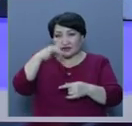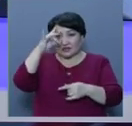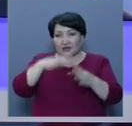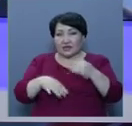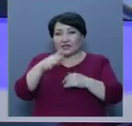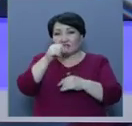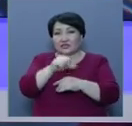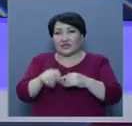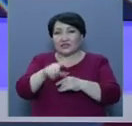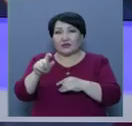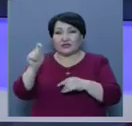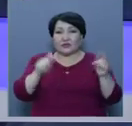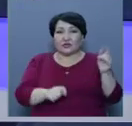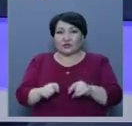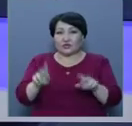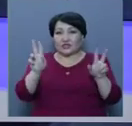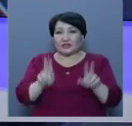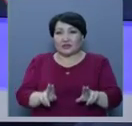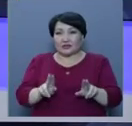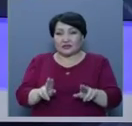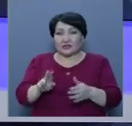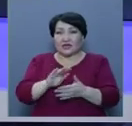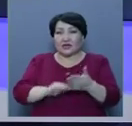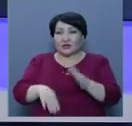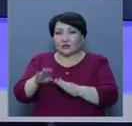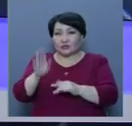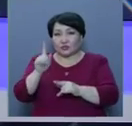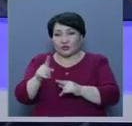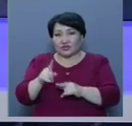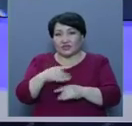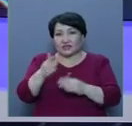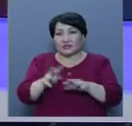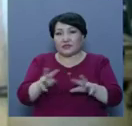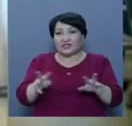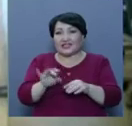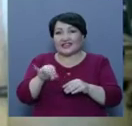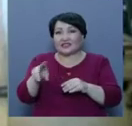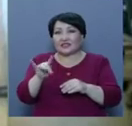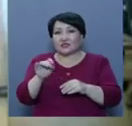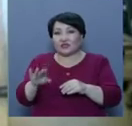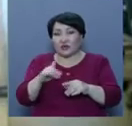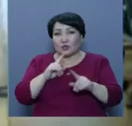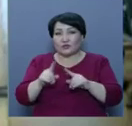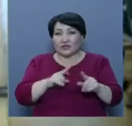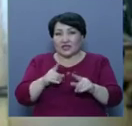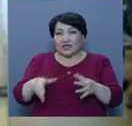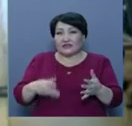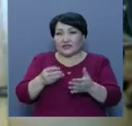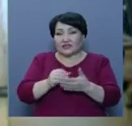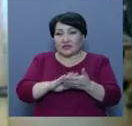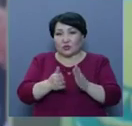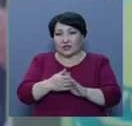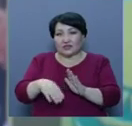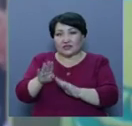келу шарттарын жетілдірмек. Сыртқы істер министрі Ерлан Ыдырысов үкімет отырысы барысында елдегі инвестициялық ахуалды жақсарту